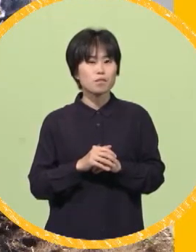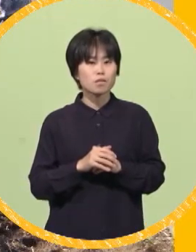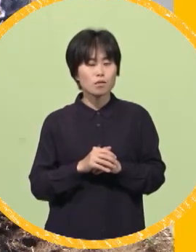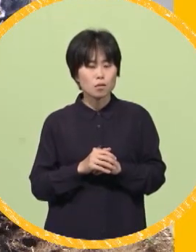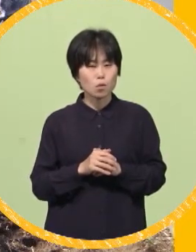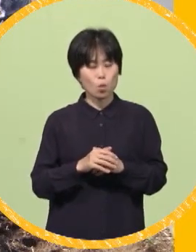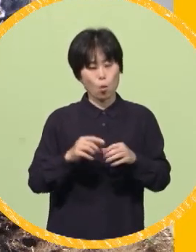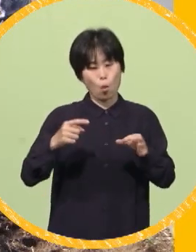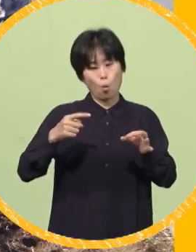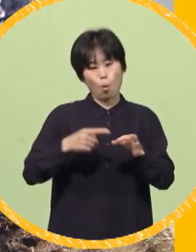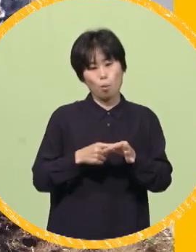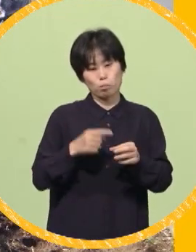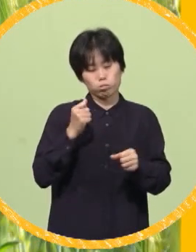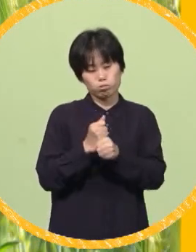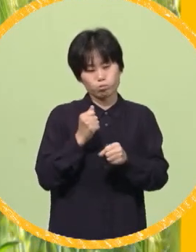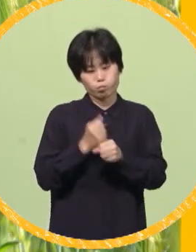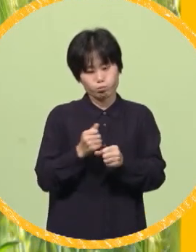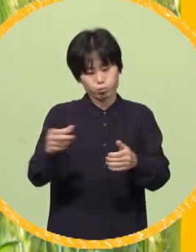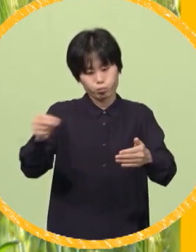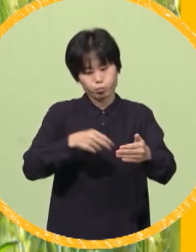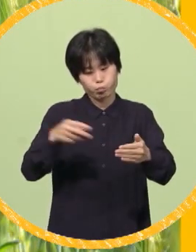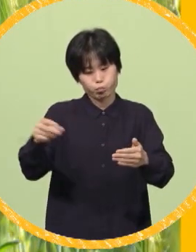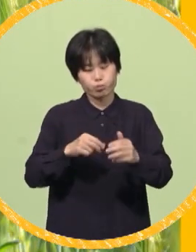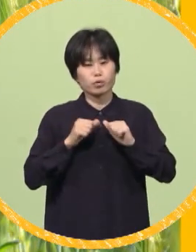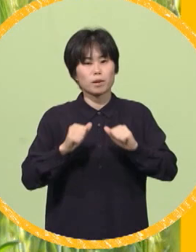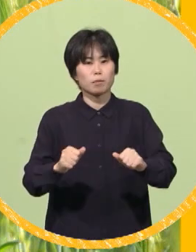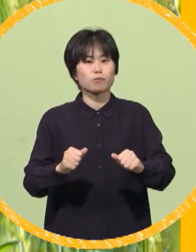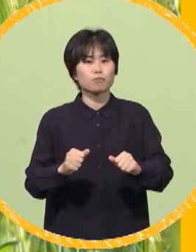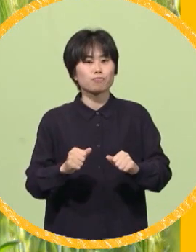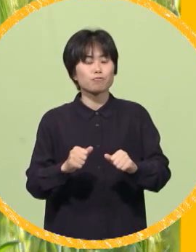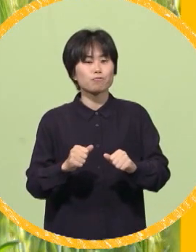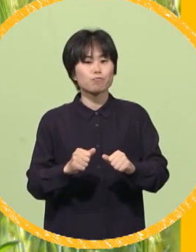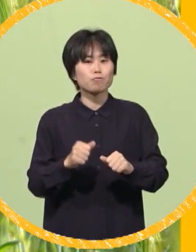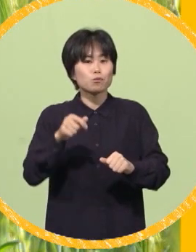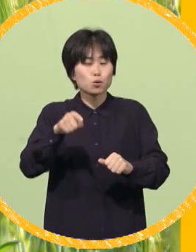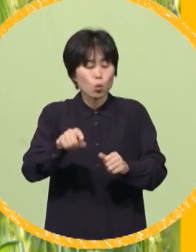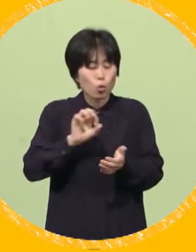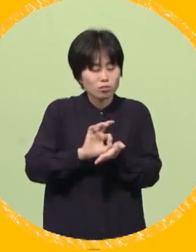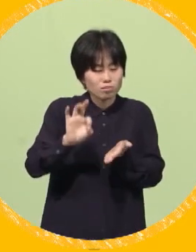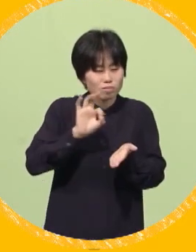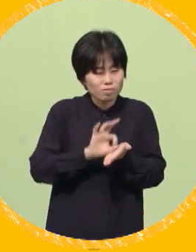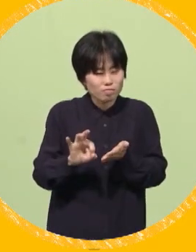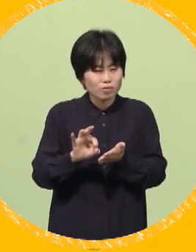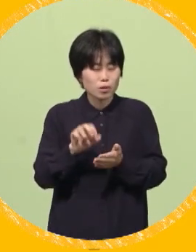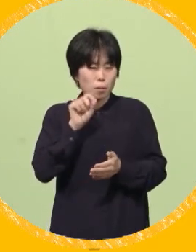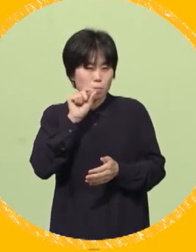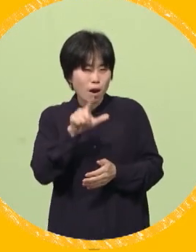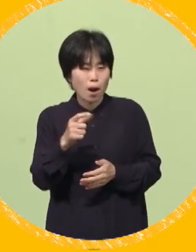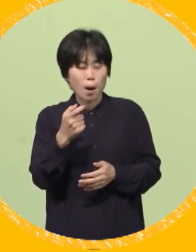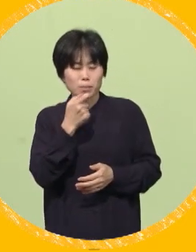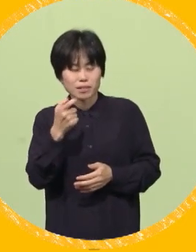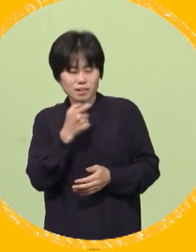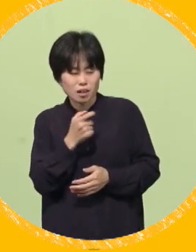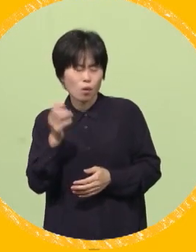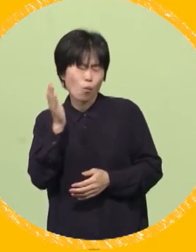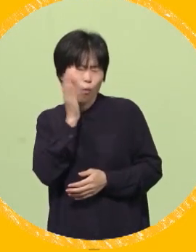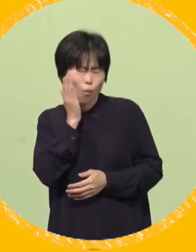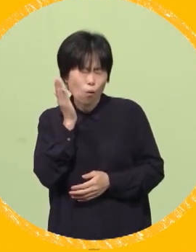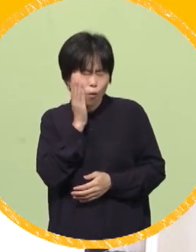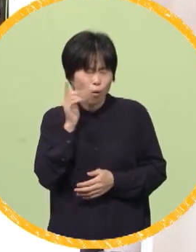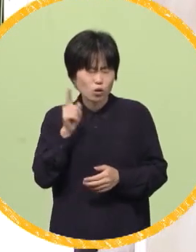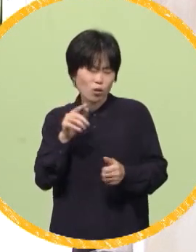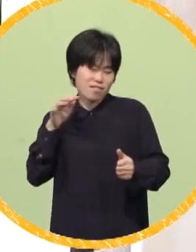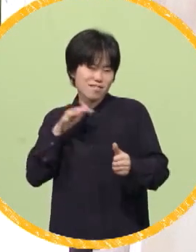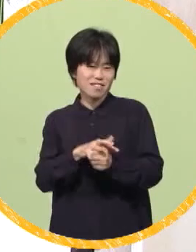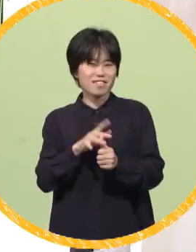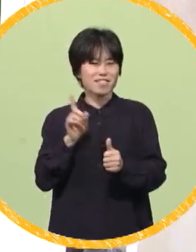小麦も育てて収穫してるんです。そのこだわりの自家製小麦を使って作るパンやピザは絶品。これが人気の秘密